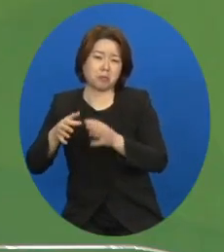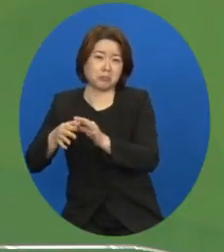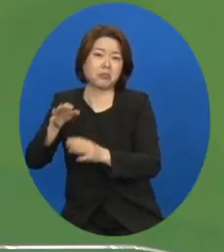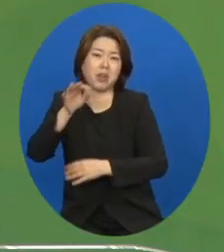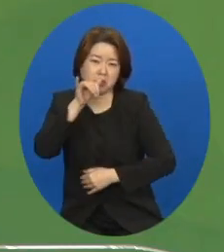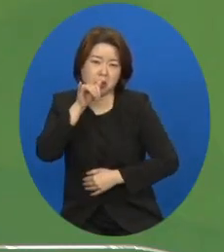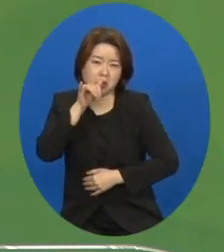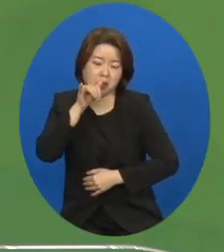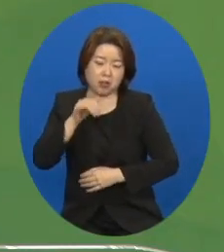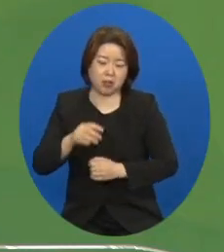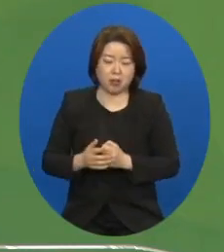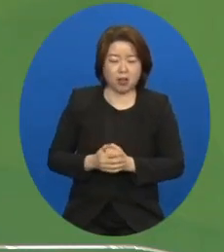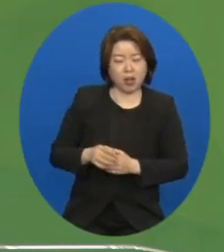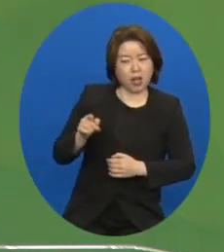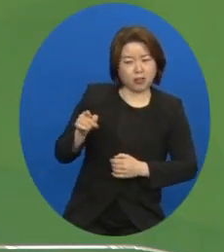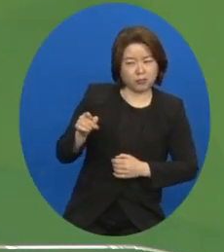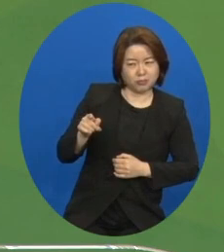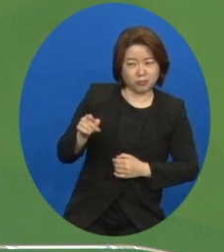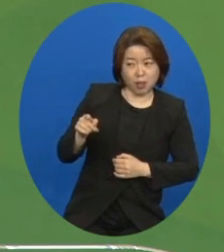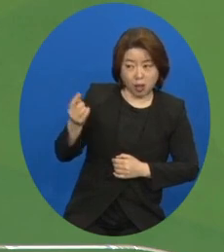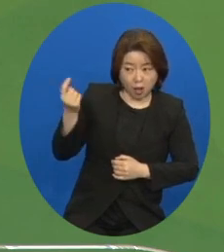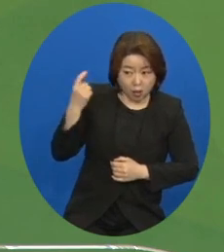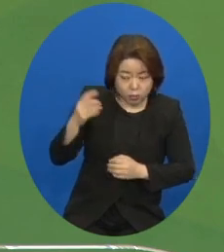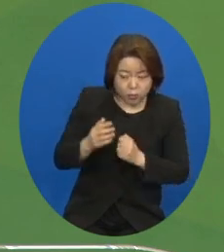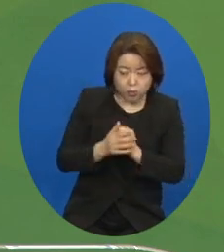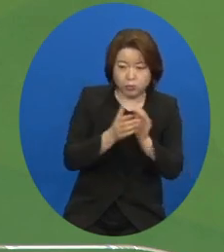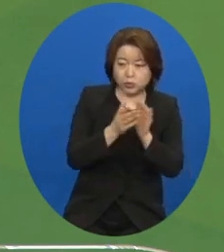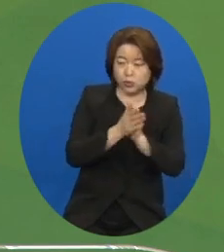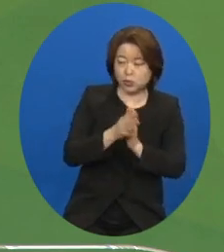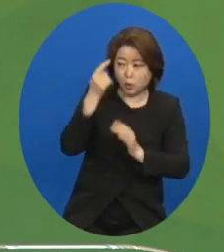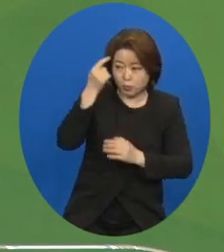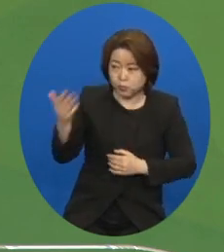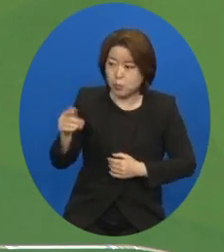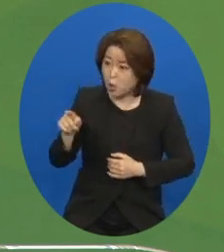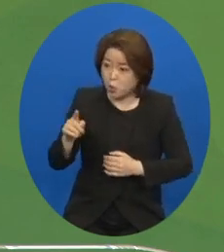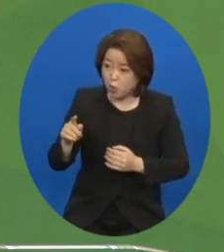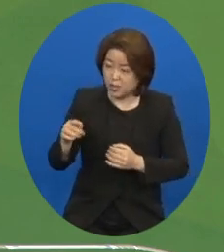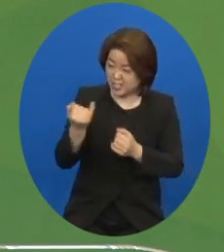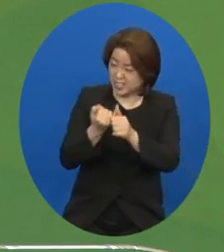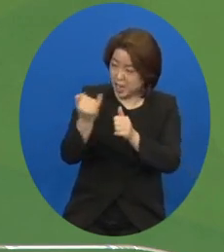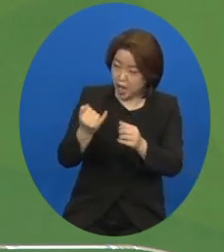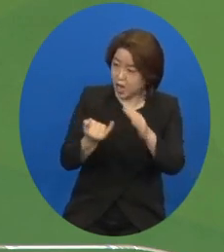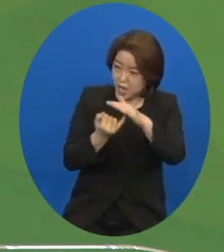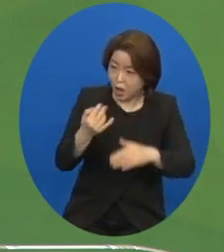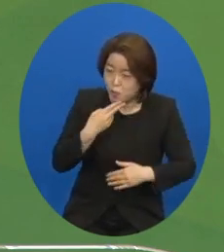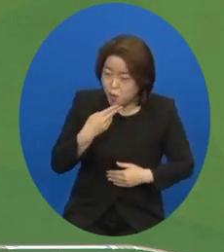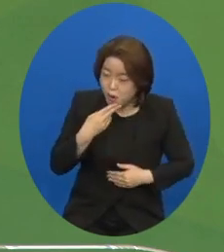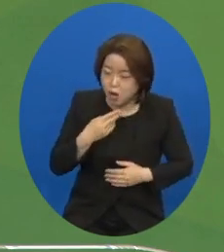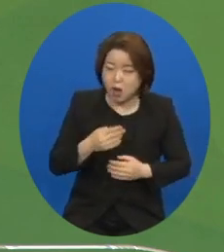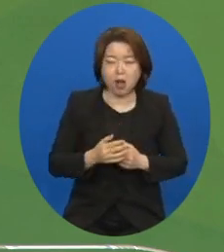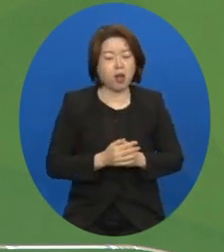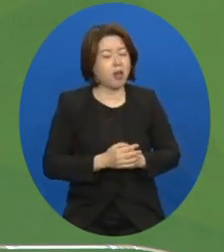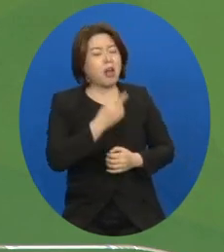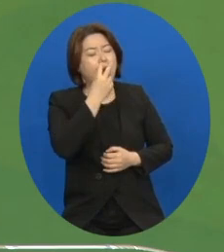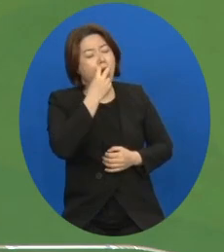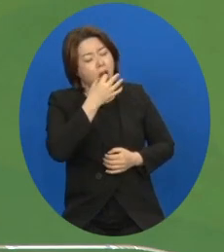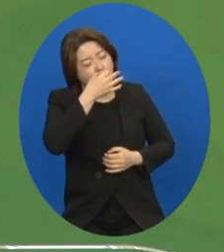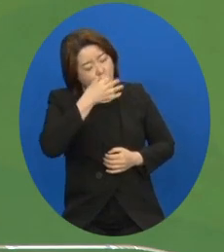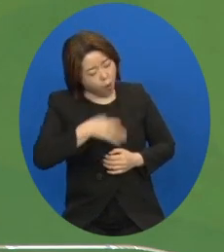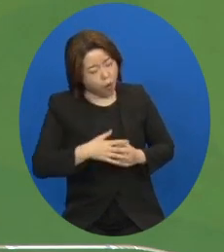그 친구에게 아내를 사랑하지 않느냐 하고 물었더니 긴 한숨을 쉬면서 아내를 여전히